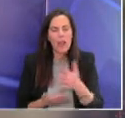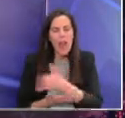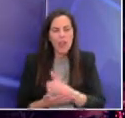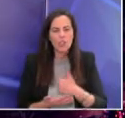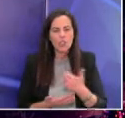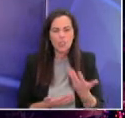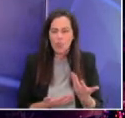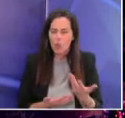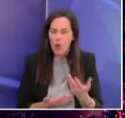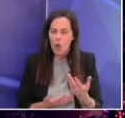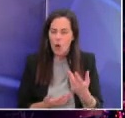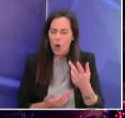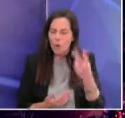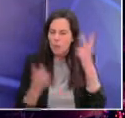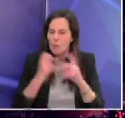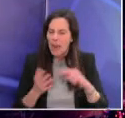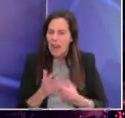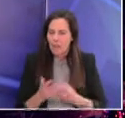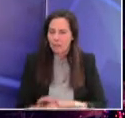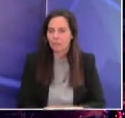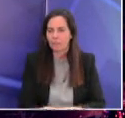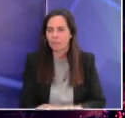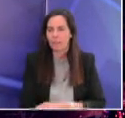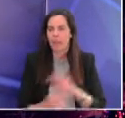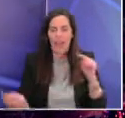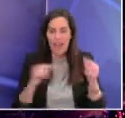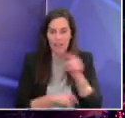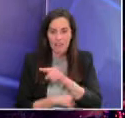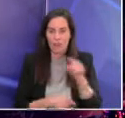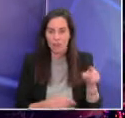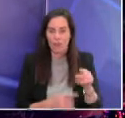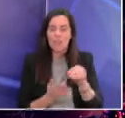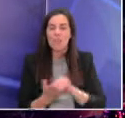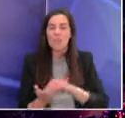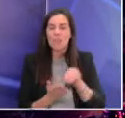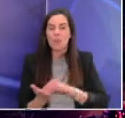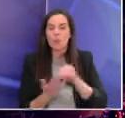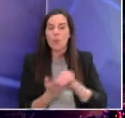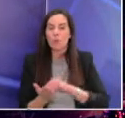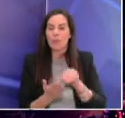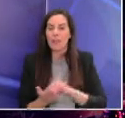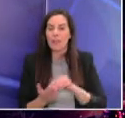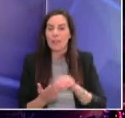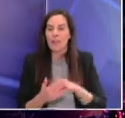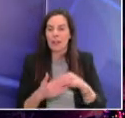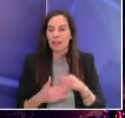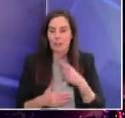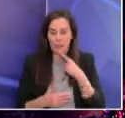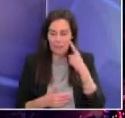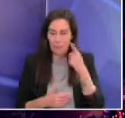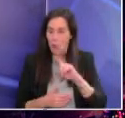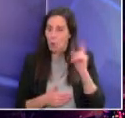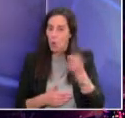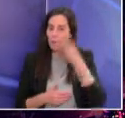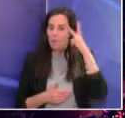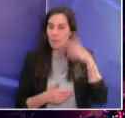רותם, כי לא יודעים כולם מה זה אומר. יפה, היה לי על זה ויכוח. דאטה. היה לי על זה ויכוח עם יורם, האם לתת את זה, אמרתי לו, תשמע, לא